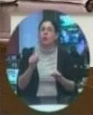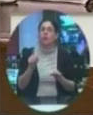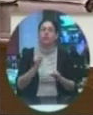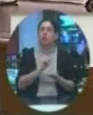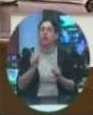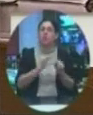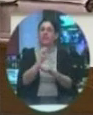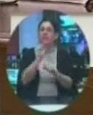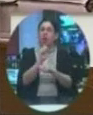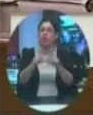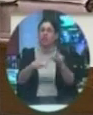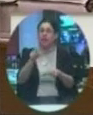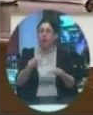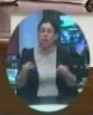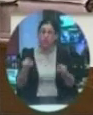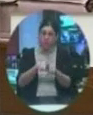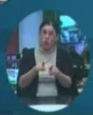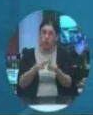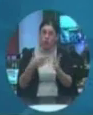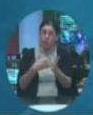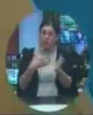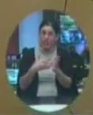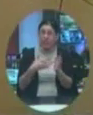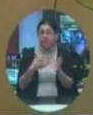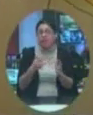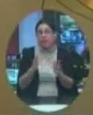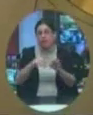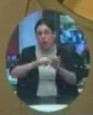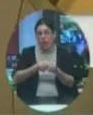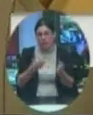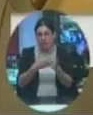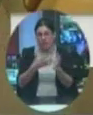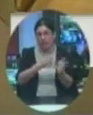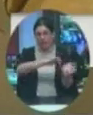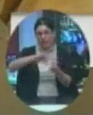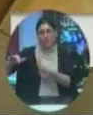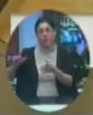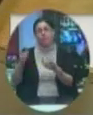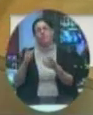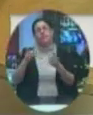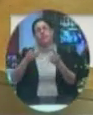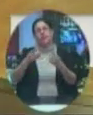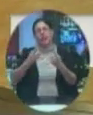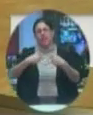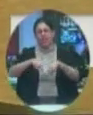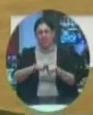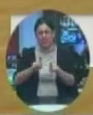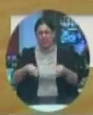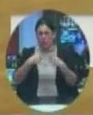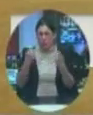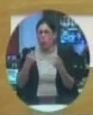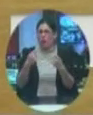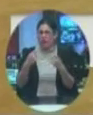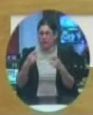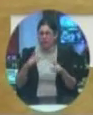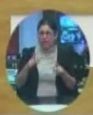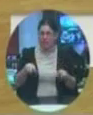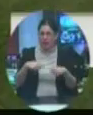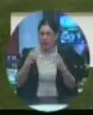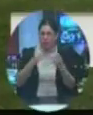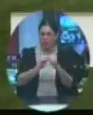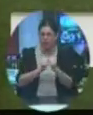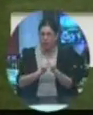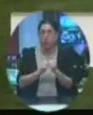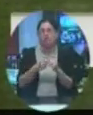אזרחיות, באותו תחקיר, זה מה שעורק לתחקירים. חברי ועדת החינוך, התרבות והספורט דנו בנושא חיזוק הכדורגל